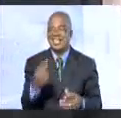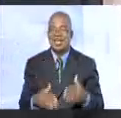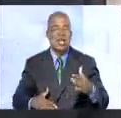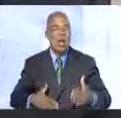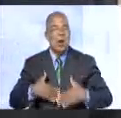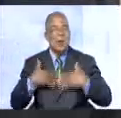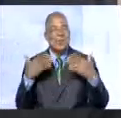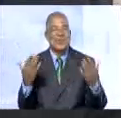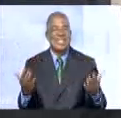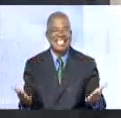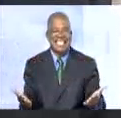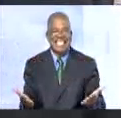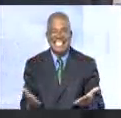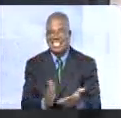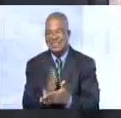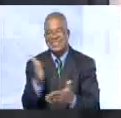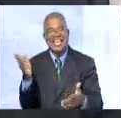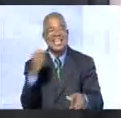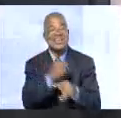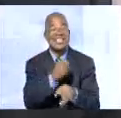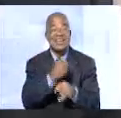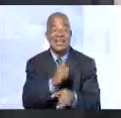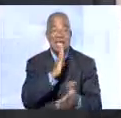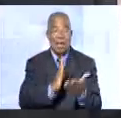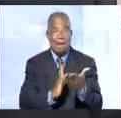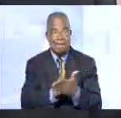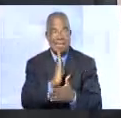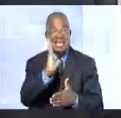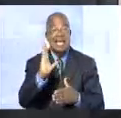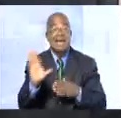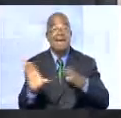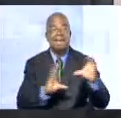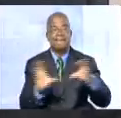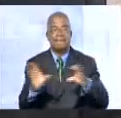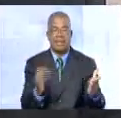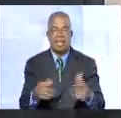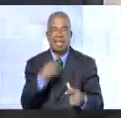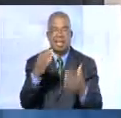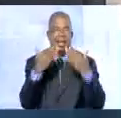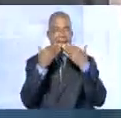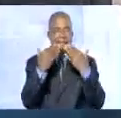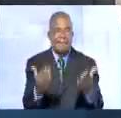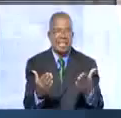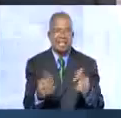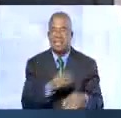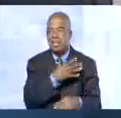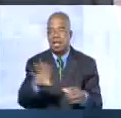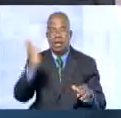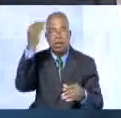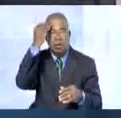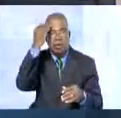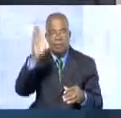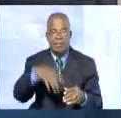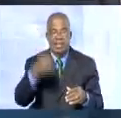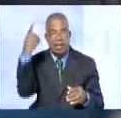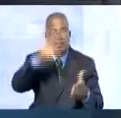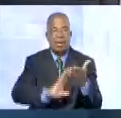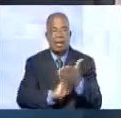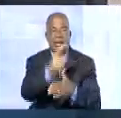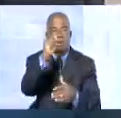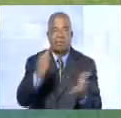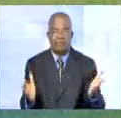de l'appréciation faite du travail accompli, tout en remerciant le ministre Alain-Michel Logognon pour la